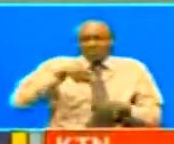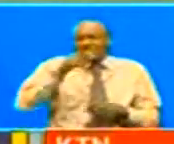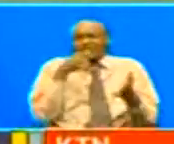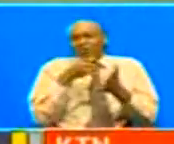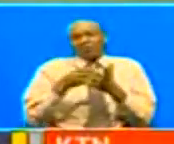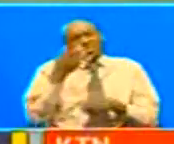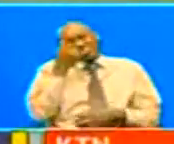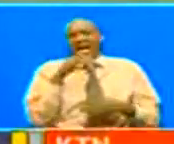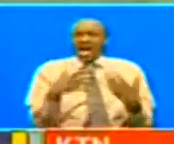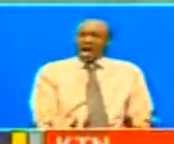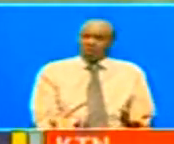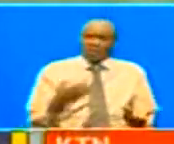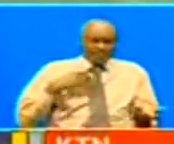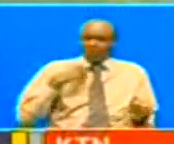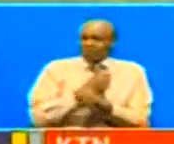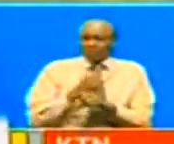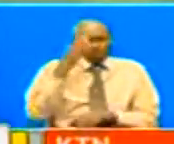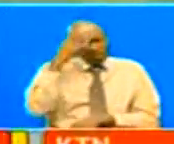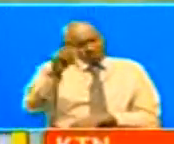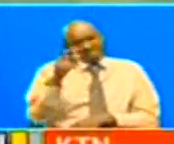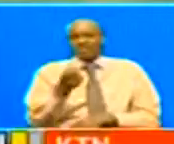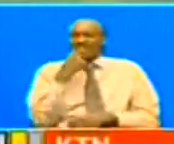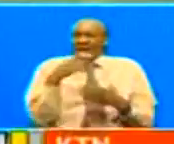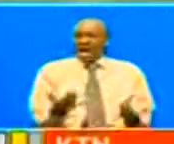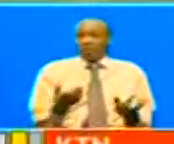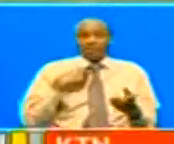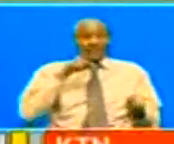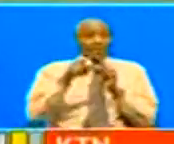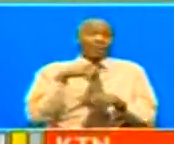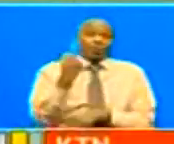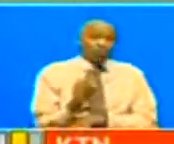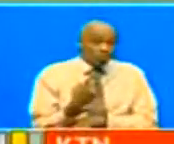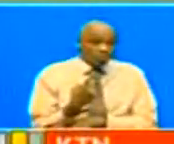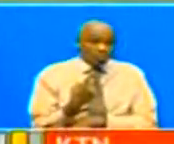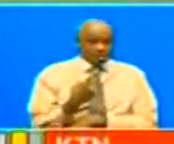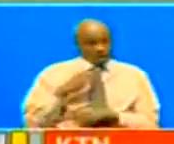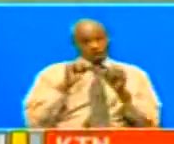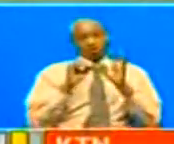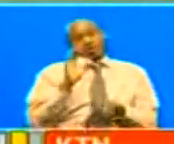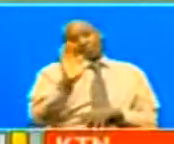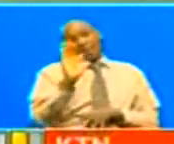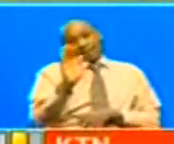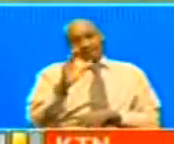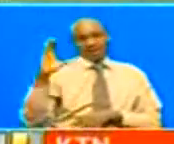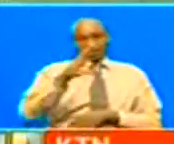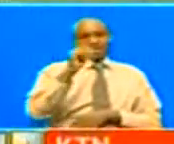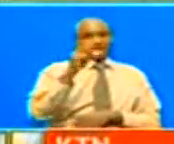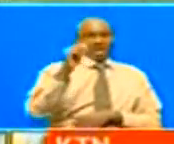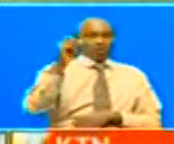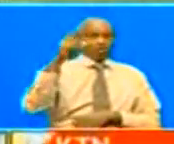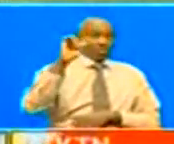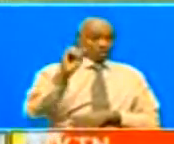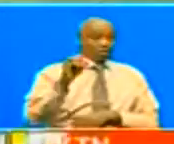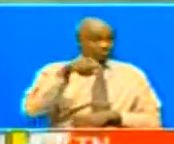hizo yamesalia bila majibu, huku ya kidole cha lawama kikielekezwa kwa kocha wake Claudio Benadelli.